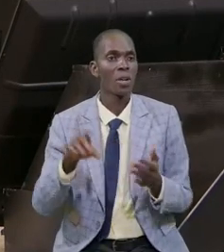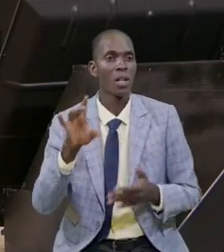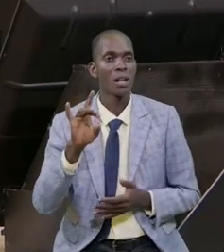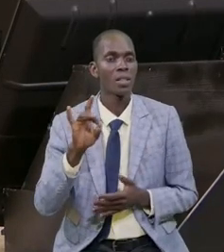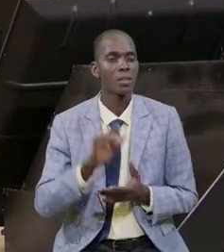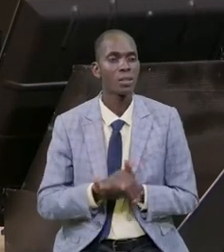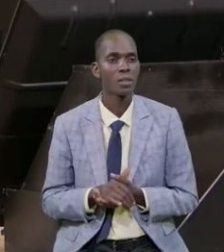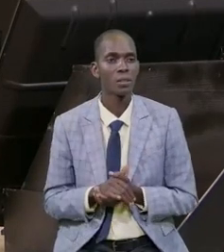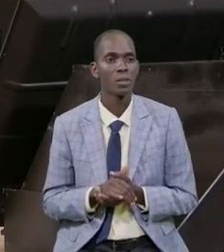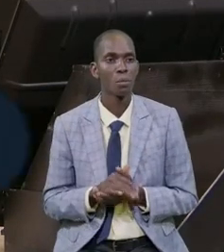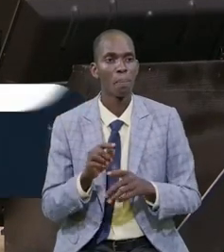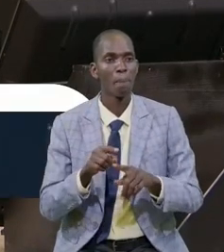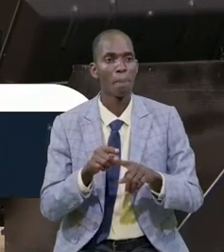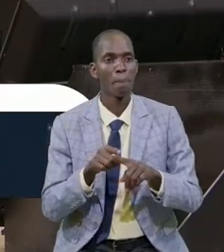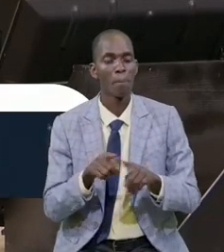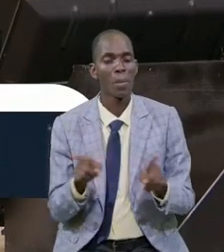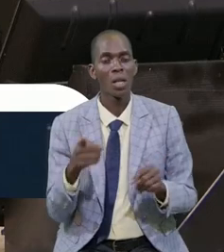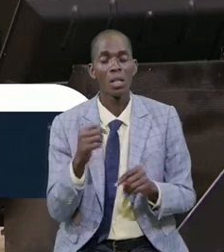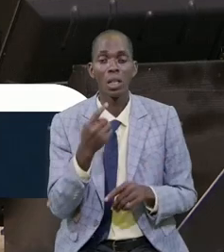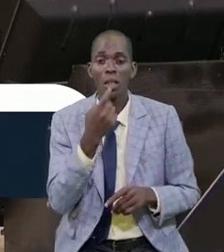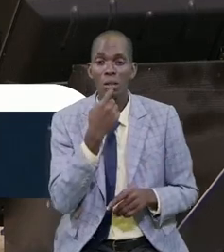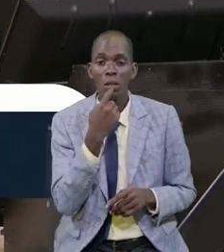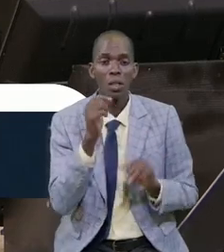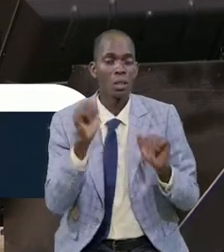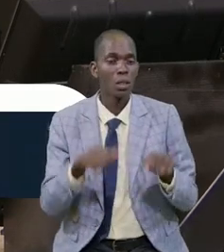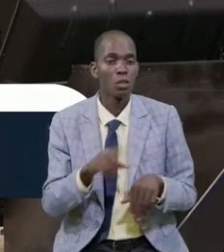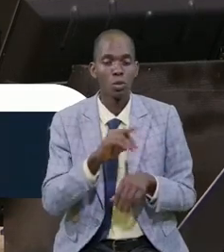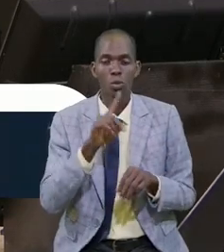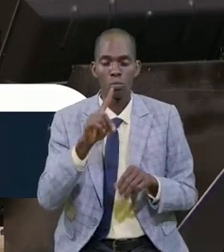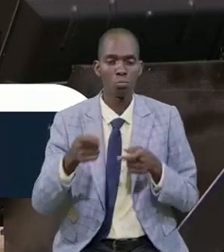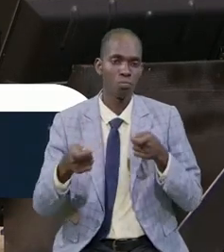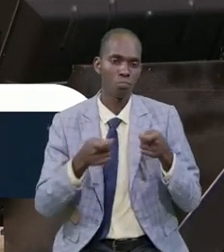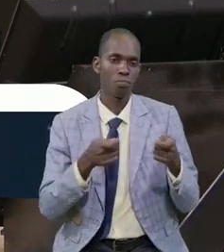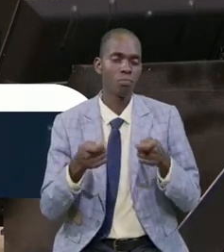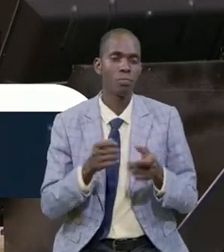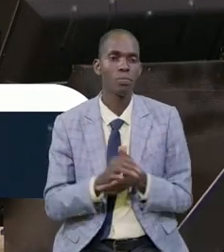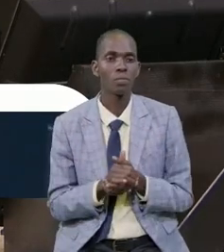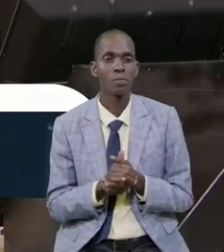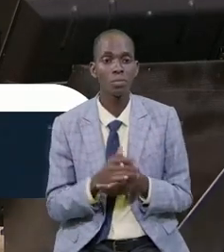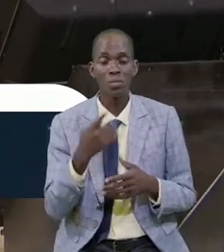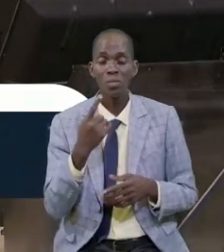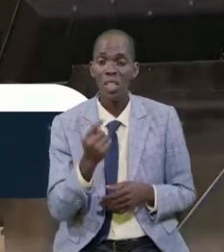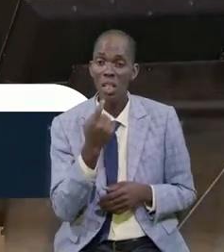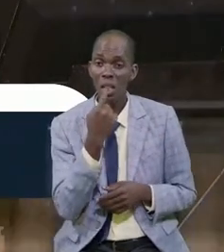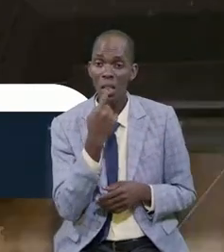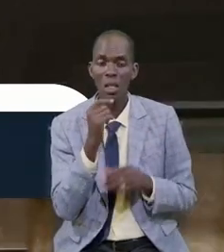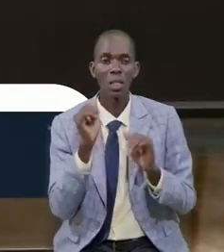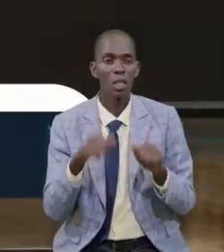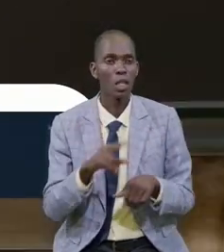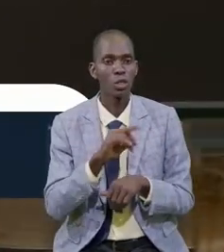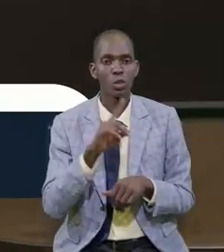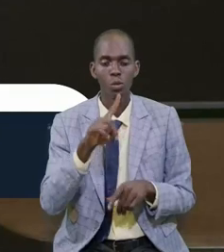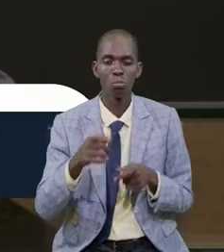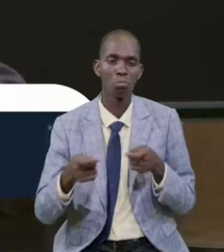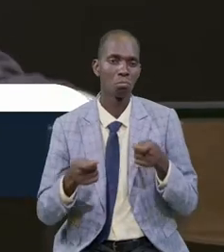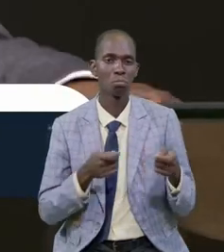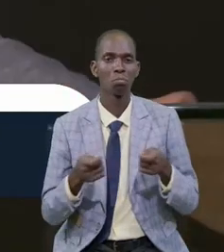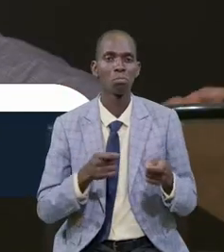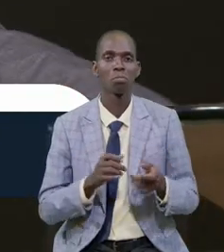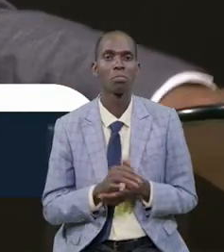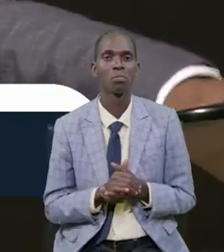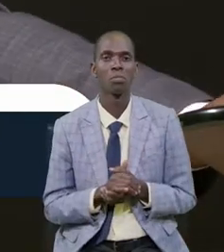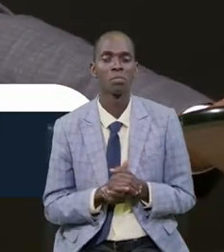Mais la langue, aucun homme ne peut la dompter. La langue, aucun homme ne